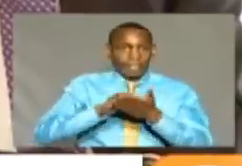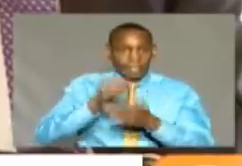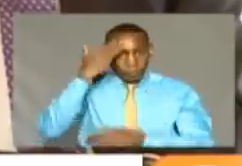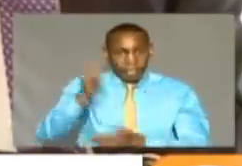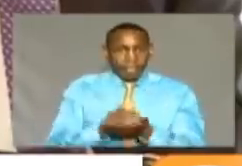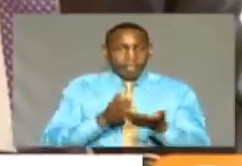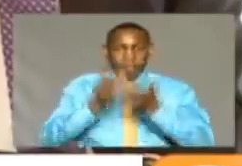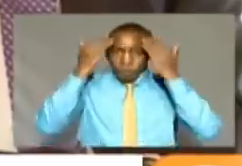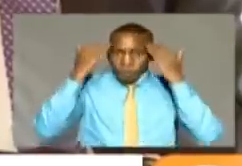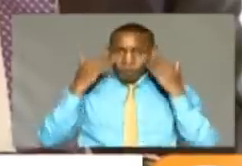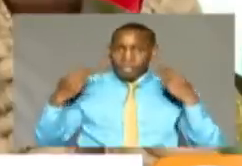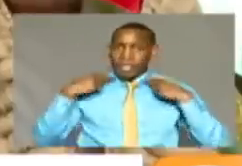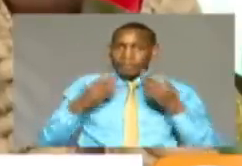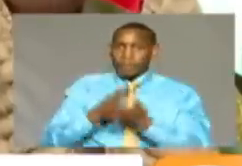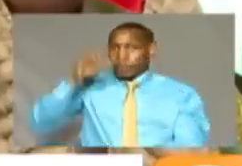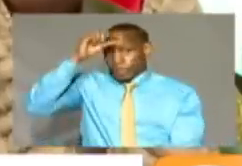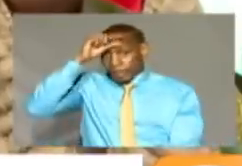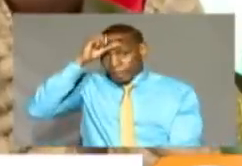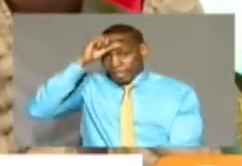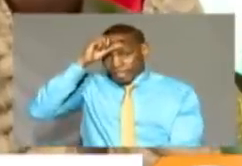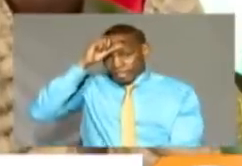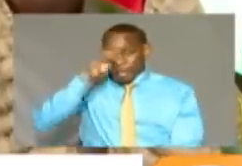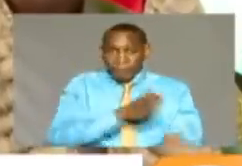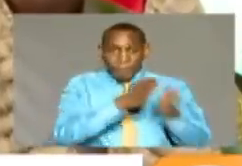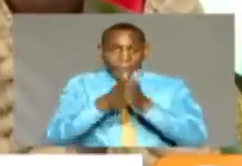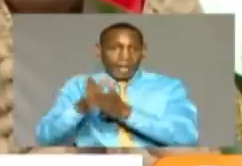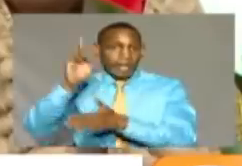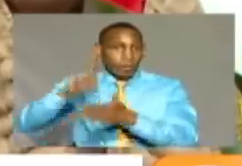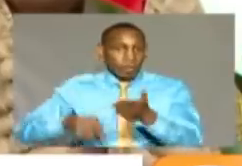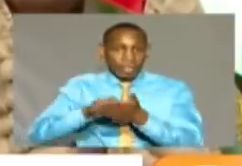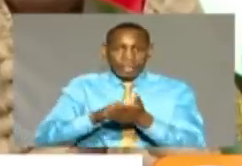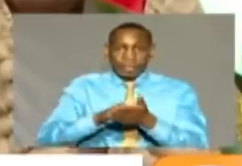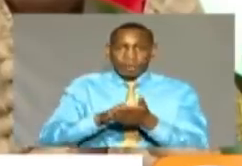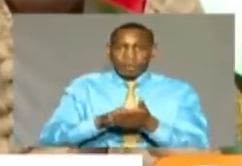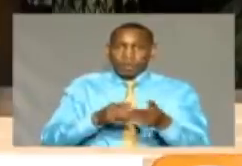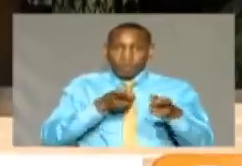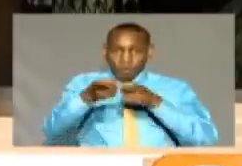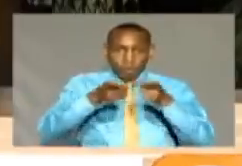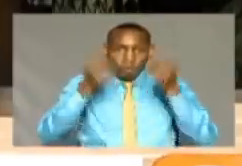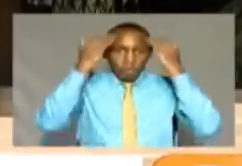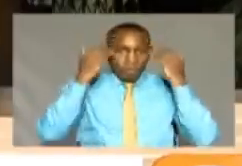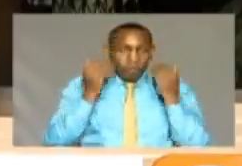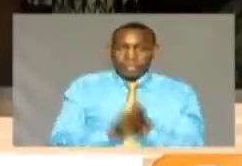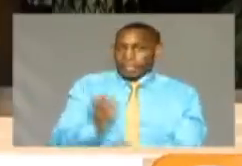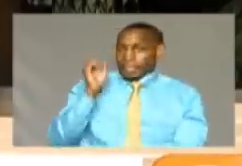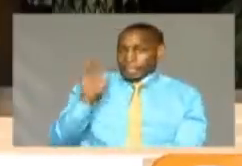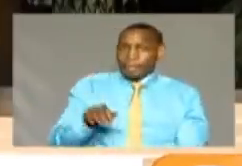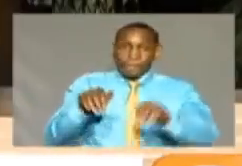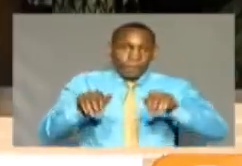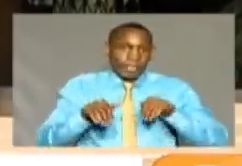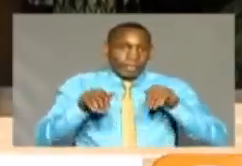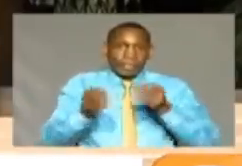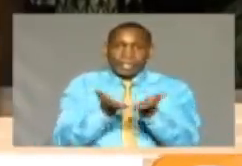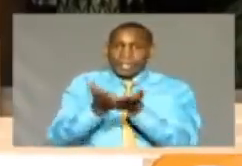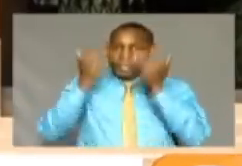na mahakama kukabwa koo na serikali, njama yake ikiwa kuzima makali ya mahakama. Iwapo unasubiri huduma ya